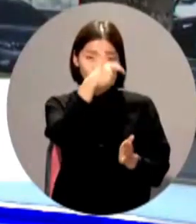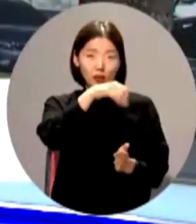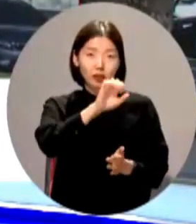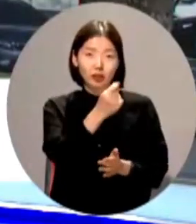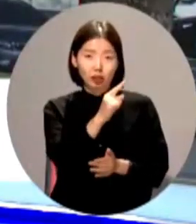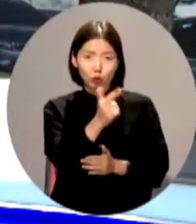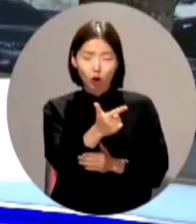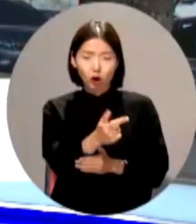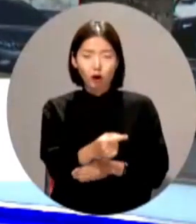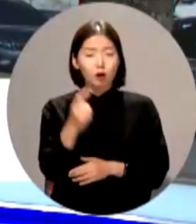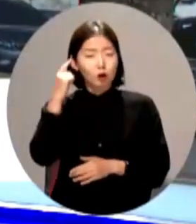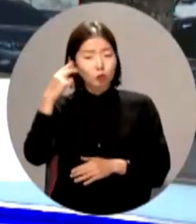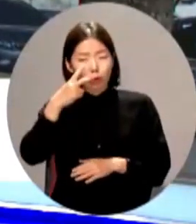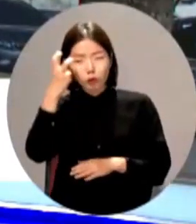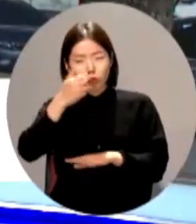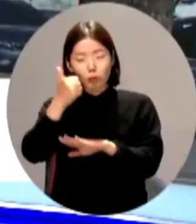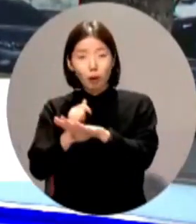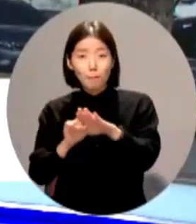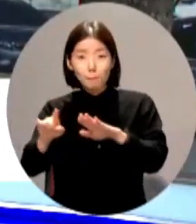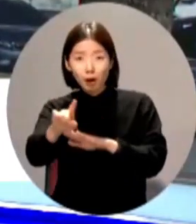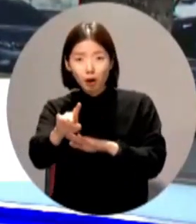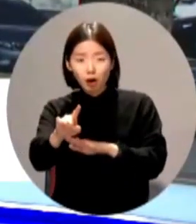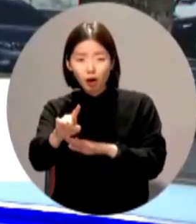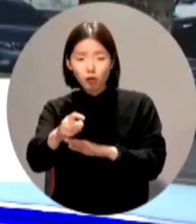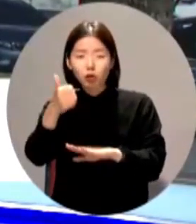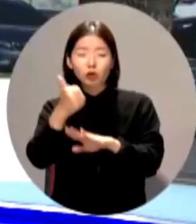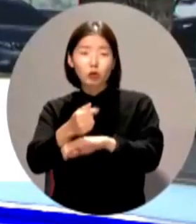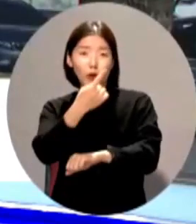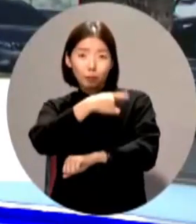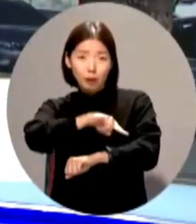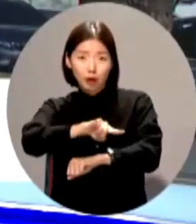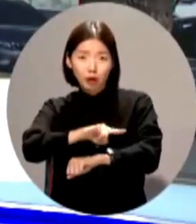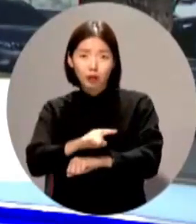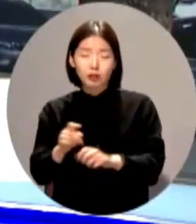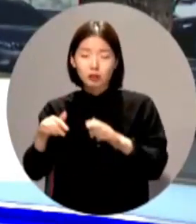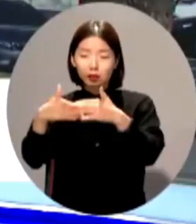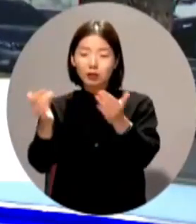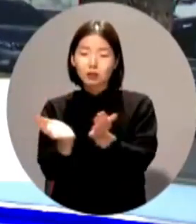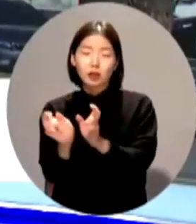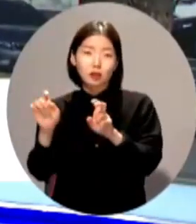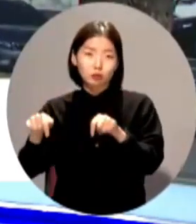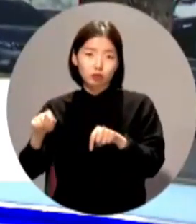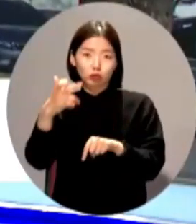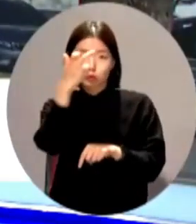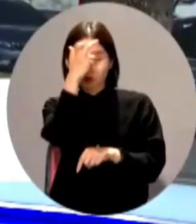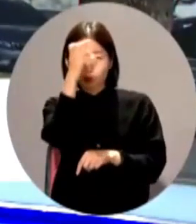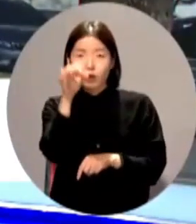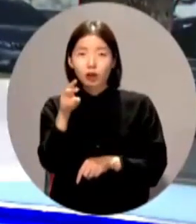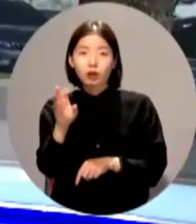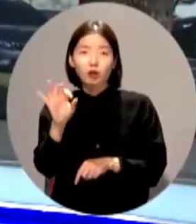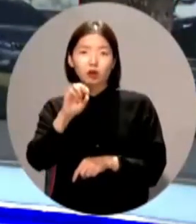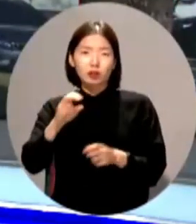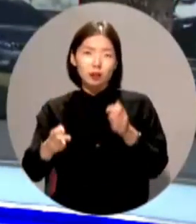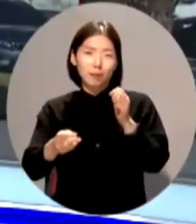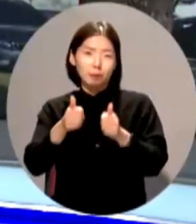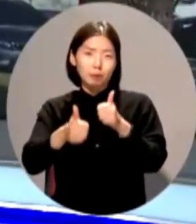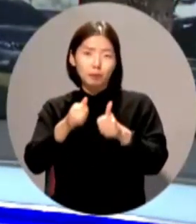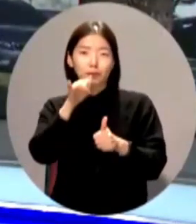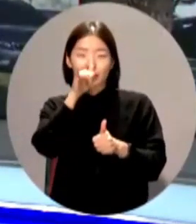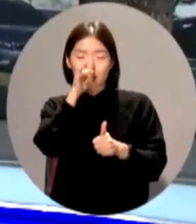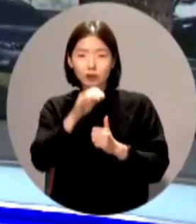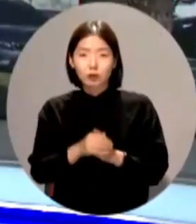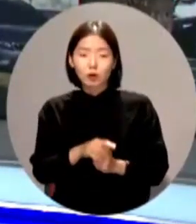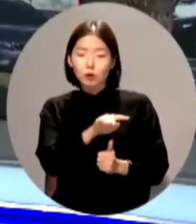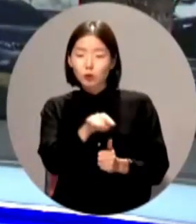아 그리고 여론조사에서 앞서 닿아 민주당 경선에서 배지 됐던 무소속 에 최 용 의 후보 간의 박빙 양성 인데요 강동역